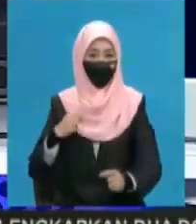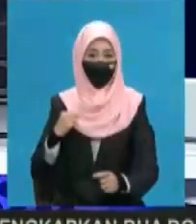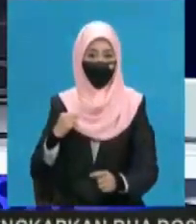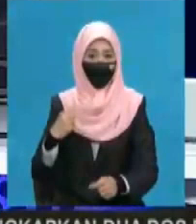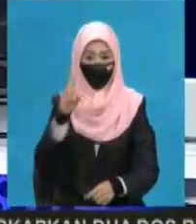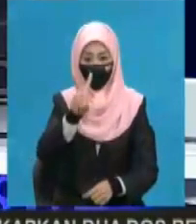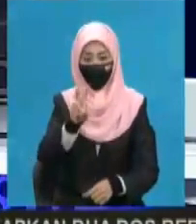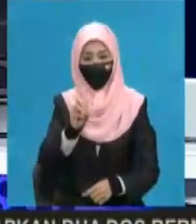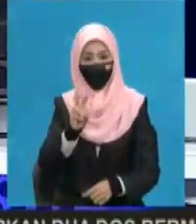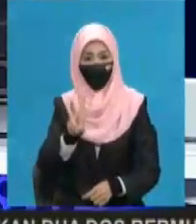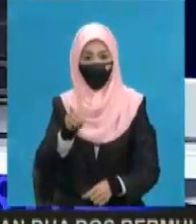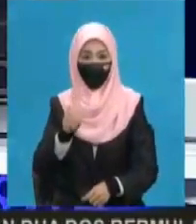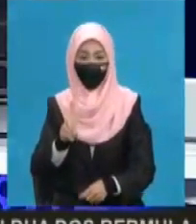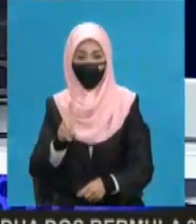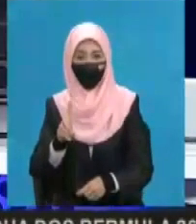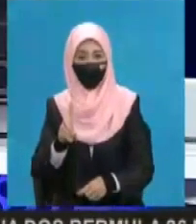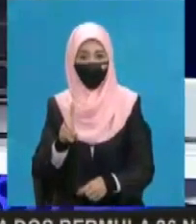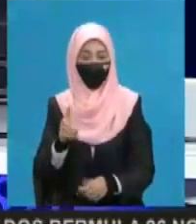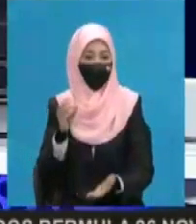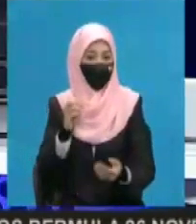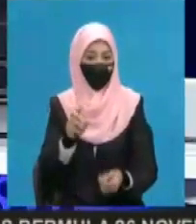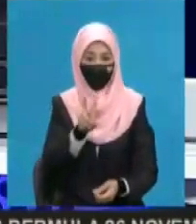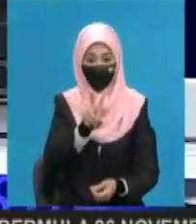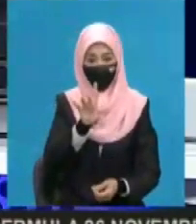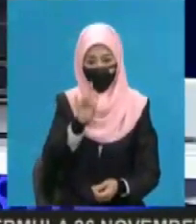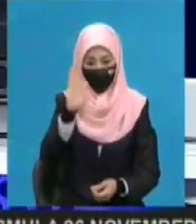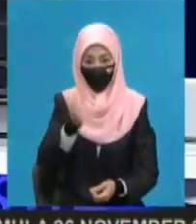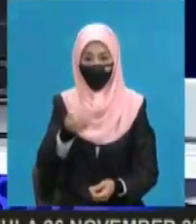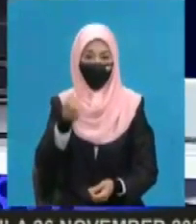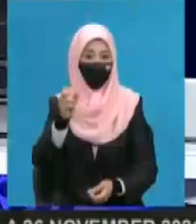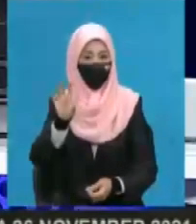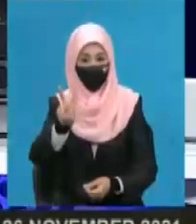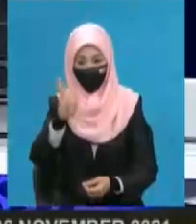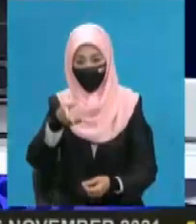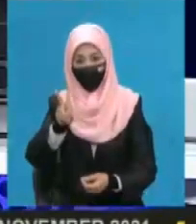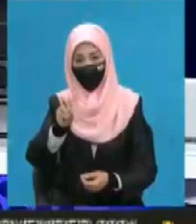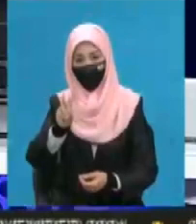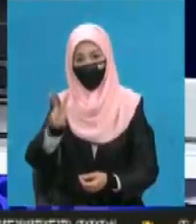antarbangsa 2021 yang diadakan sehingga 28 Feb 2012